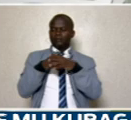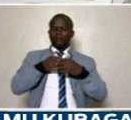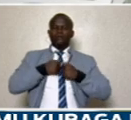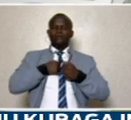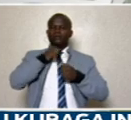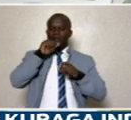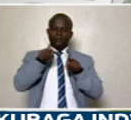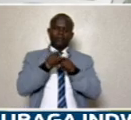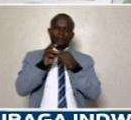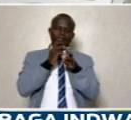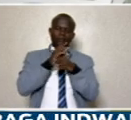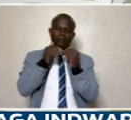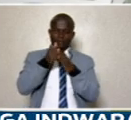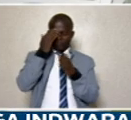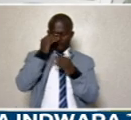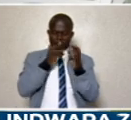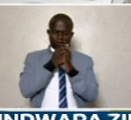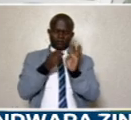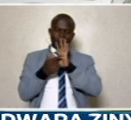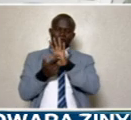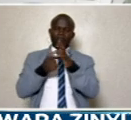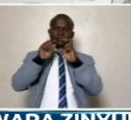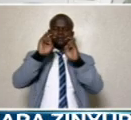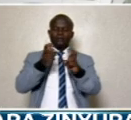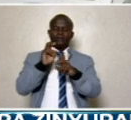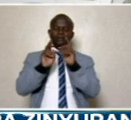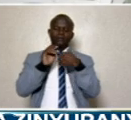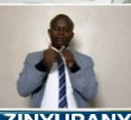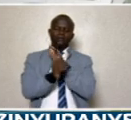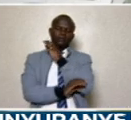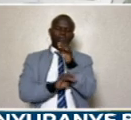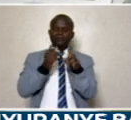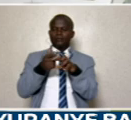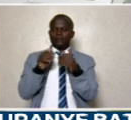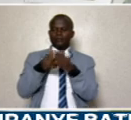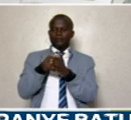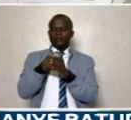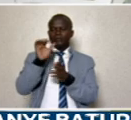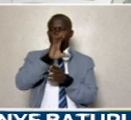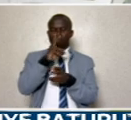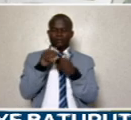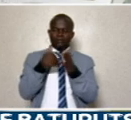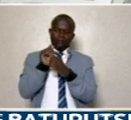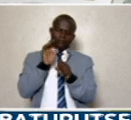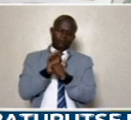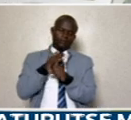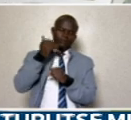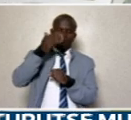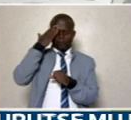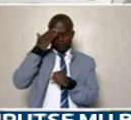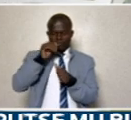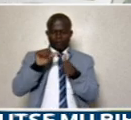Rwanda ntabwo ariko ku isi bimeze, kuko ku isi bigaragara yuko ibihugu bitandukanye byo ku mugabane wa Afrika cyane cyane byagiye bimenya